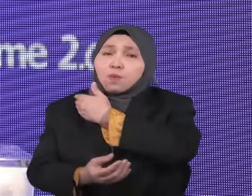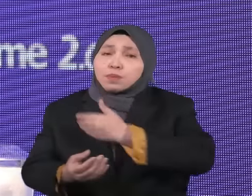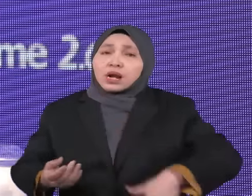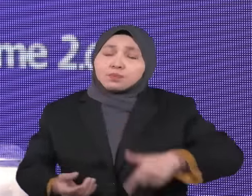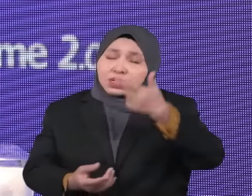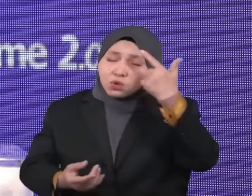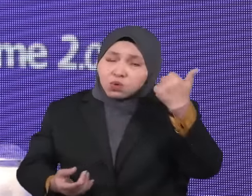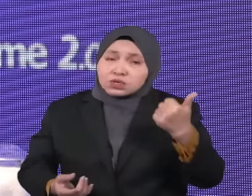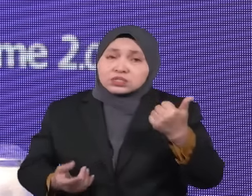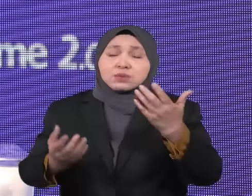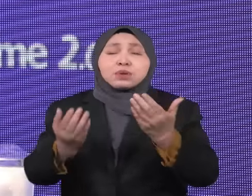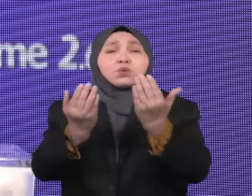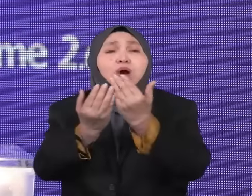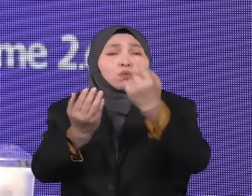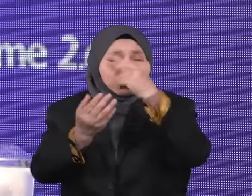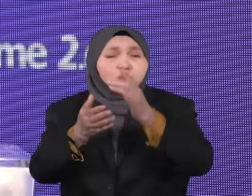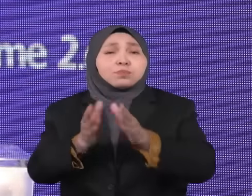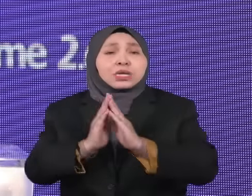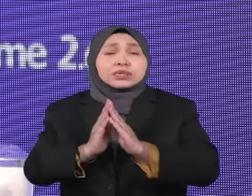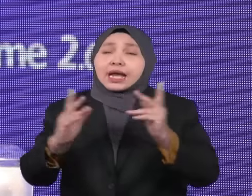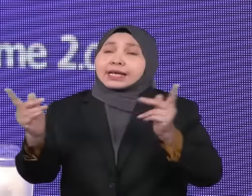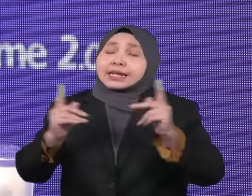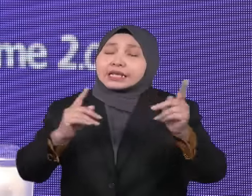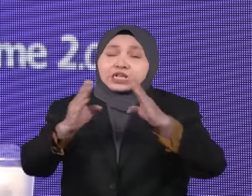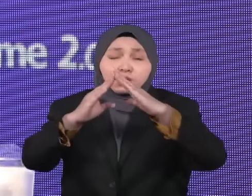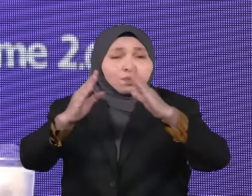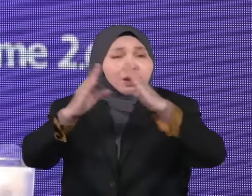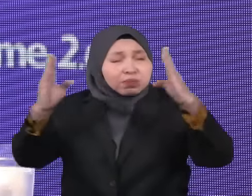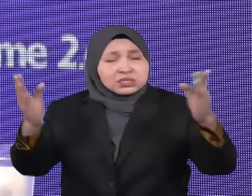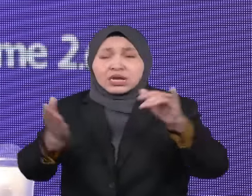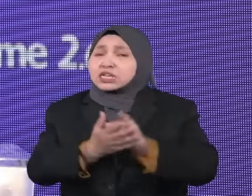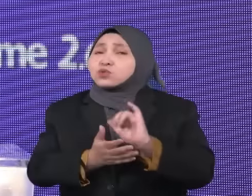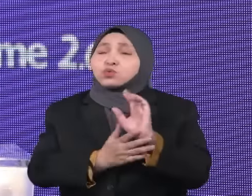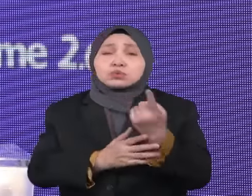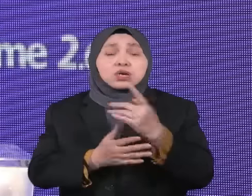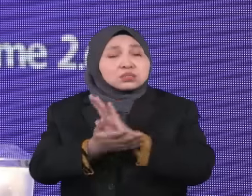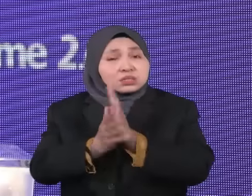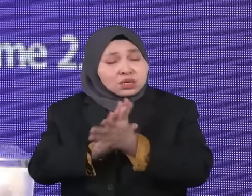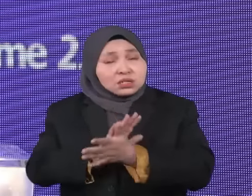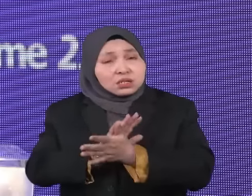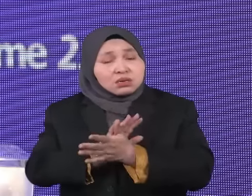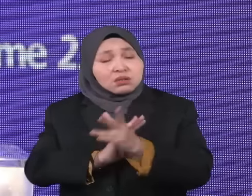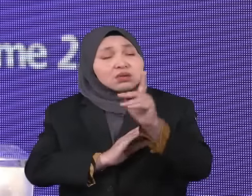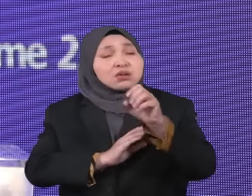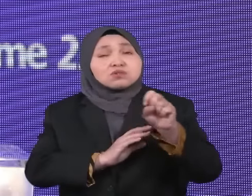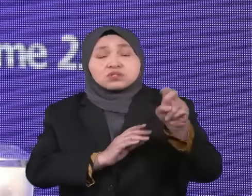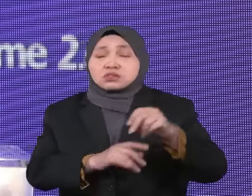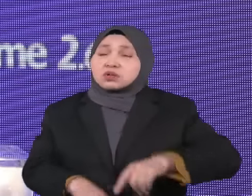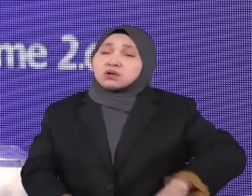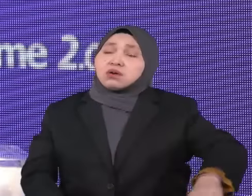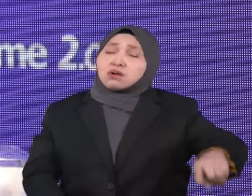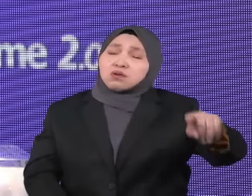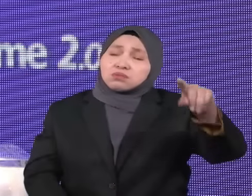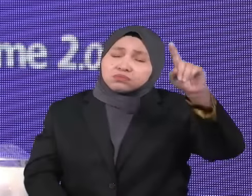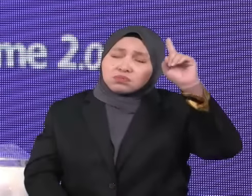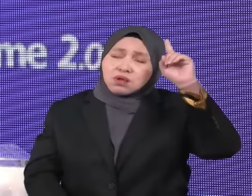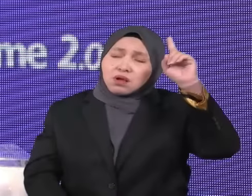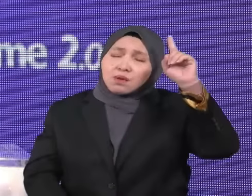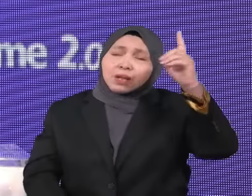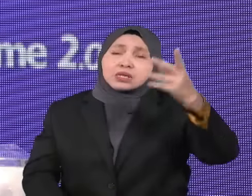dia berdoa untuk minta kereta, rumah besar, itu sahaja. Maka kesannya ialah wama fil akhirati